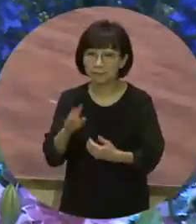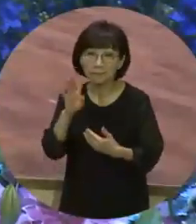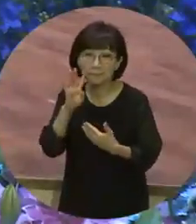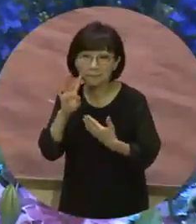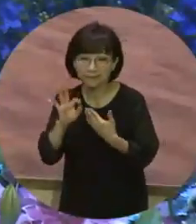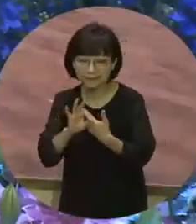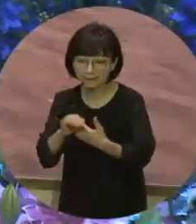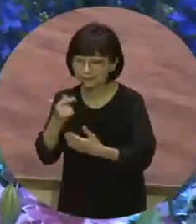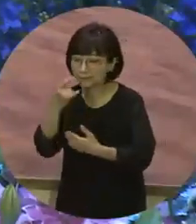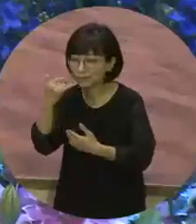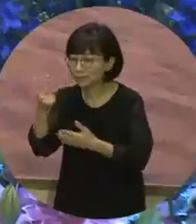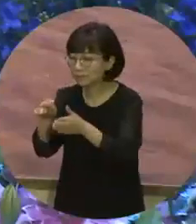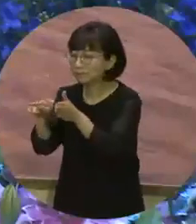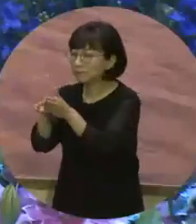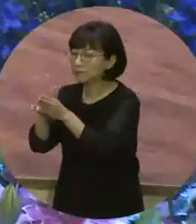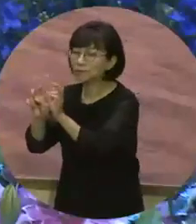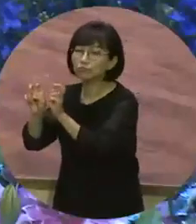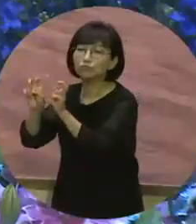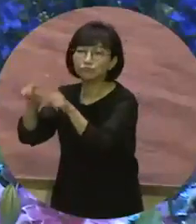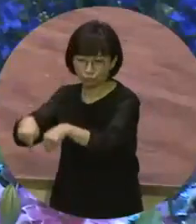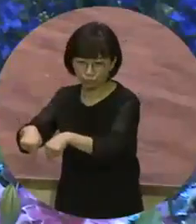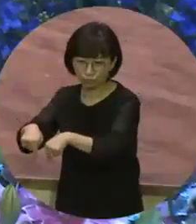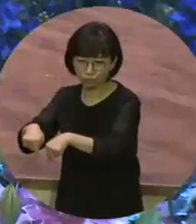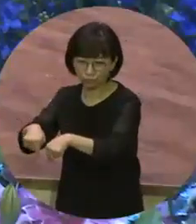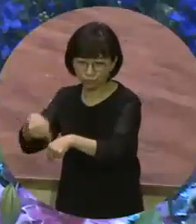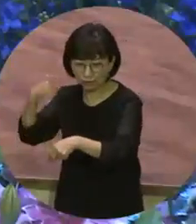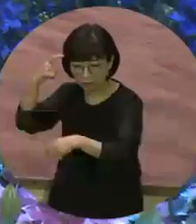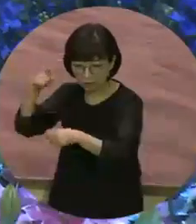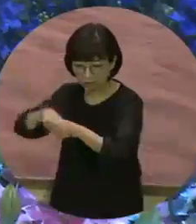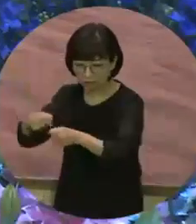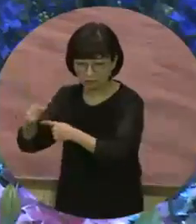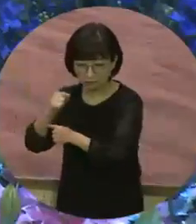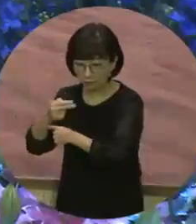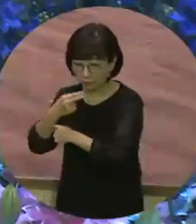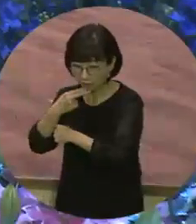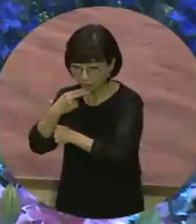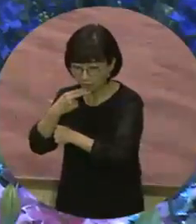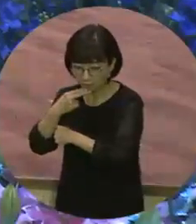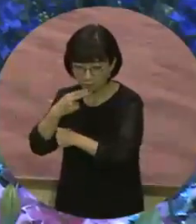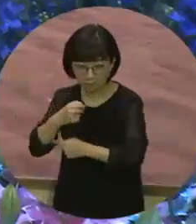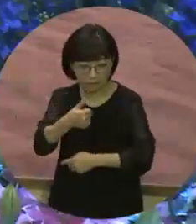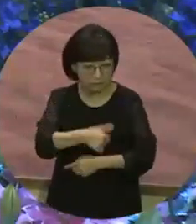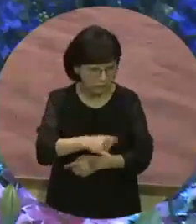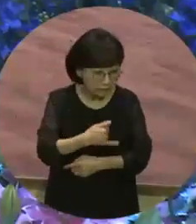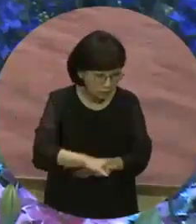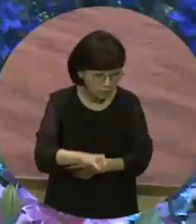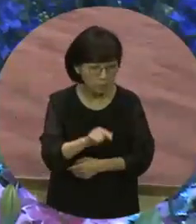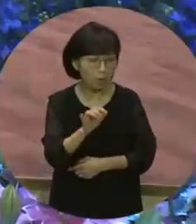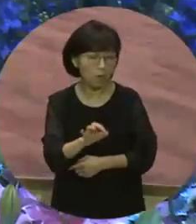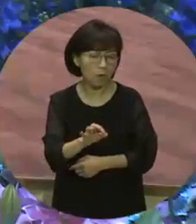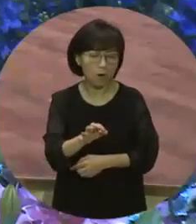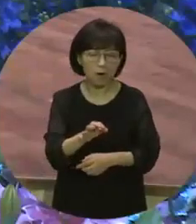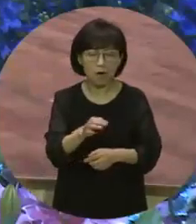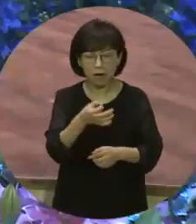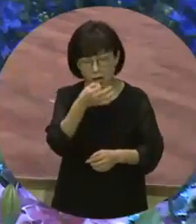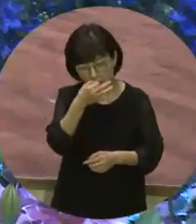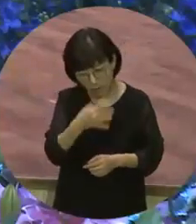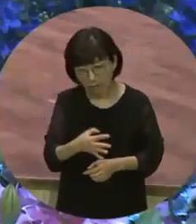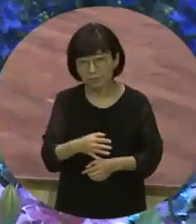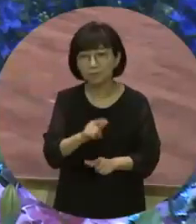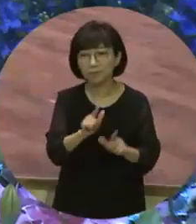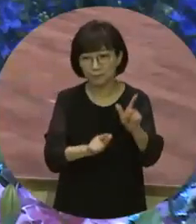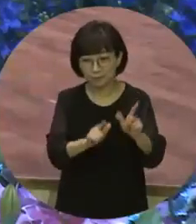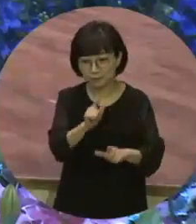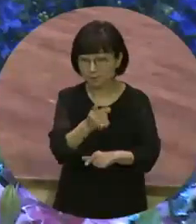않고 그냥 그렇게 영적 영향을 못 미친 분들은 그 자녀들은요 굉장히 힘들게 살아요.